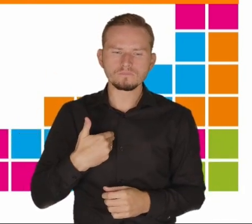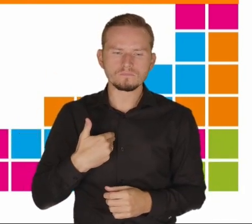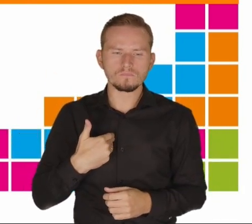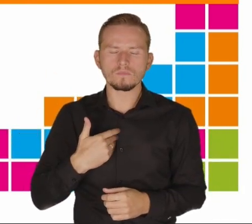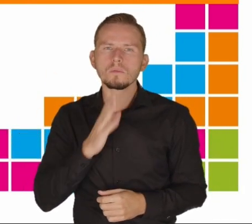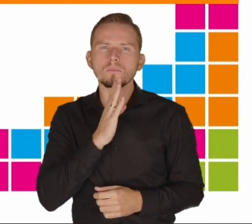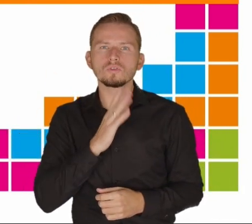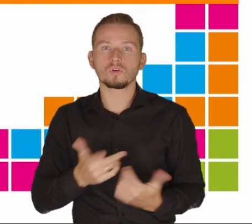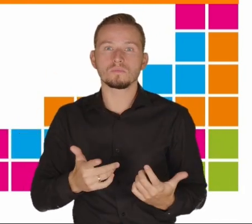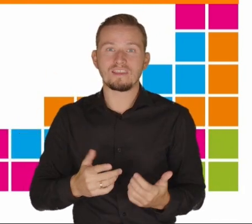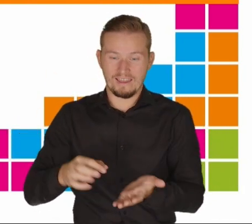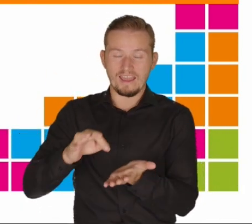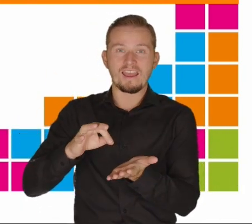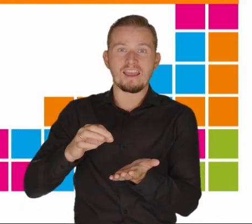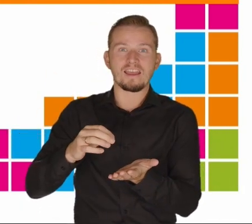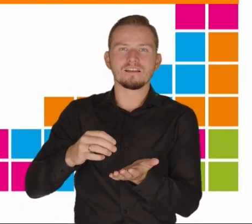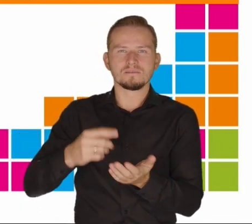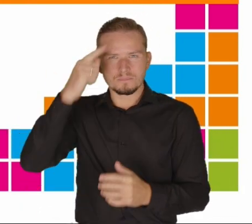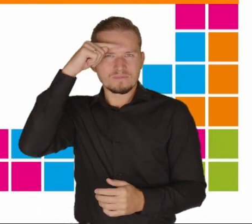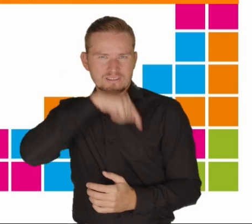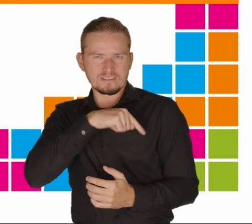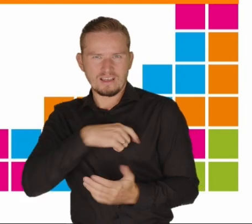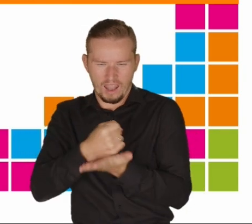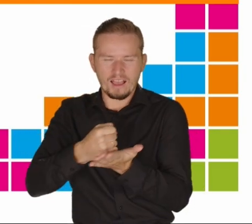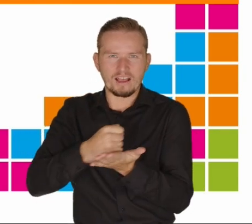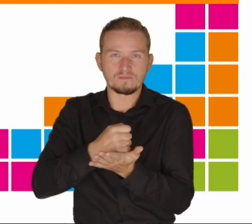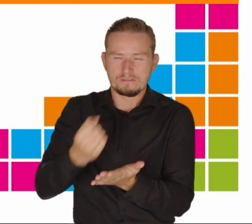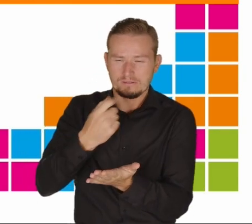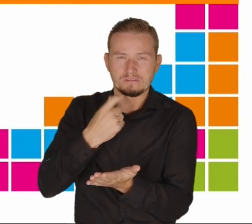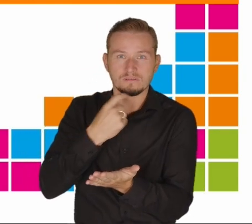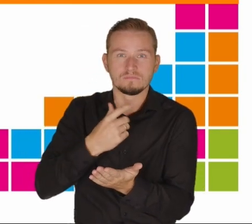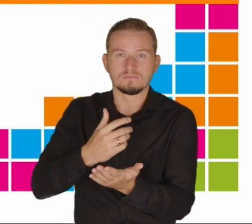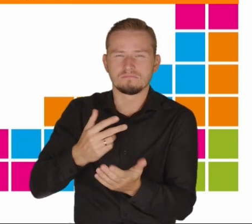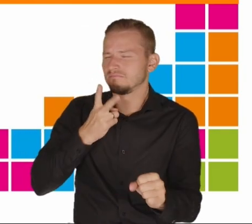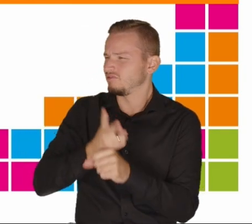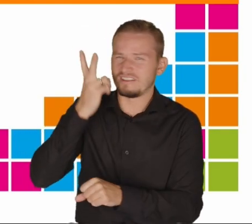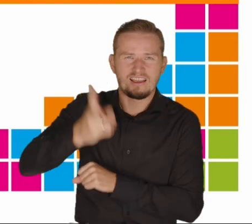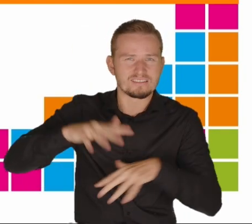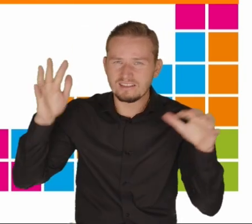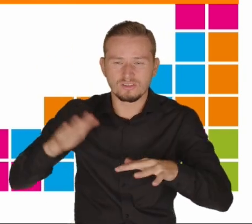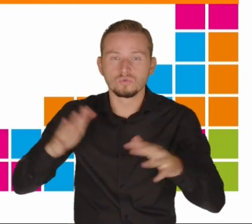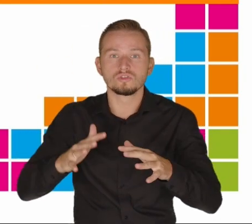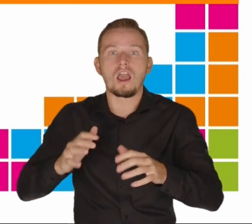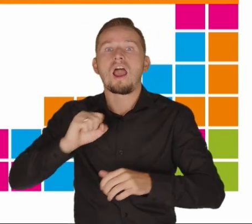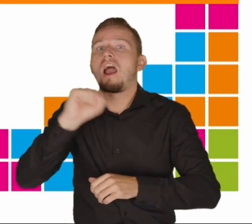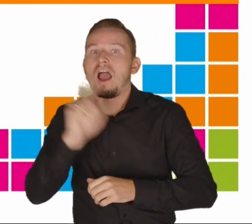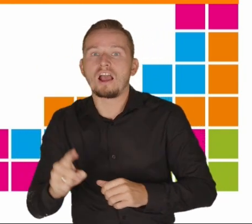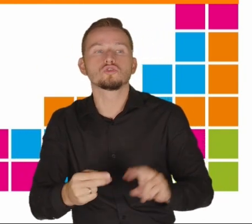takim przedawkowaniem leków psychotropowych, który doprowadzi do hospitalizacji psychiatrycznej albo konsultacji psychiatrycznej,